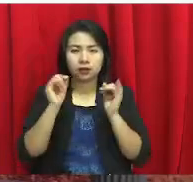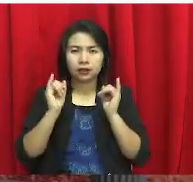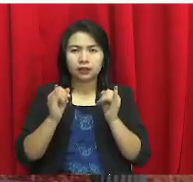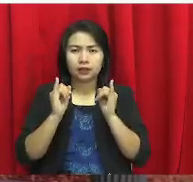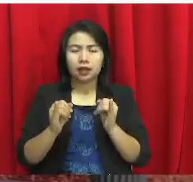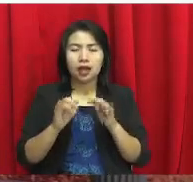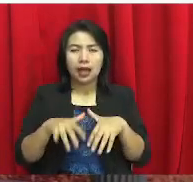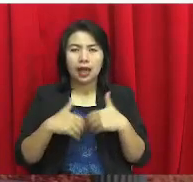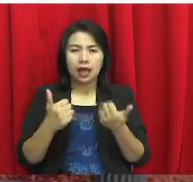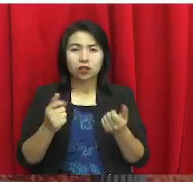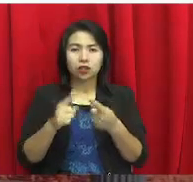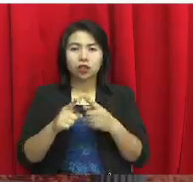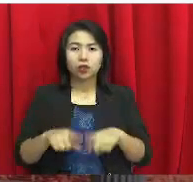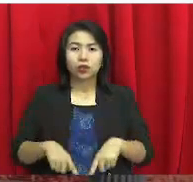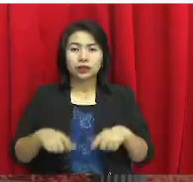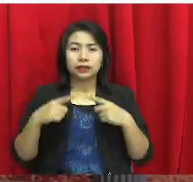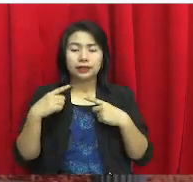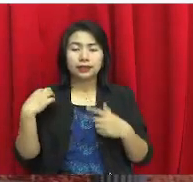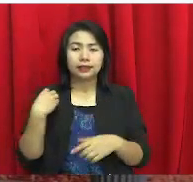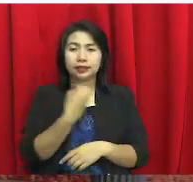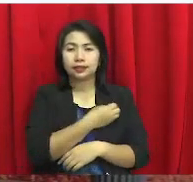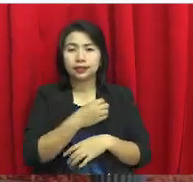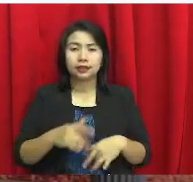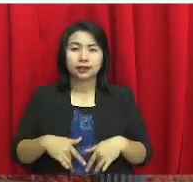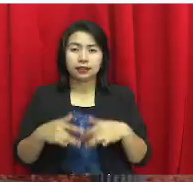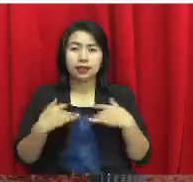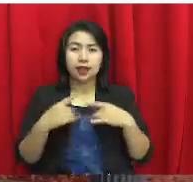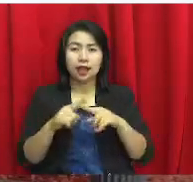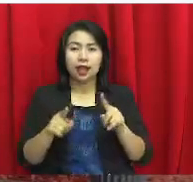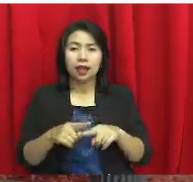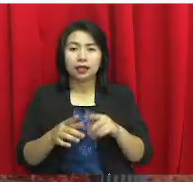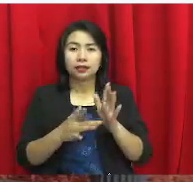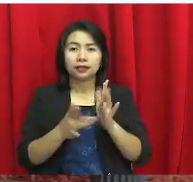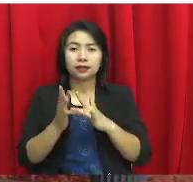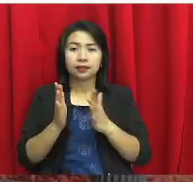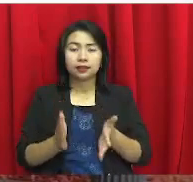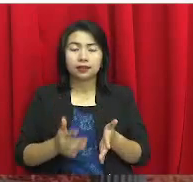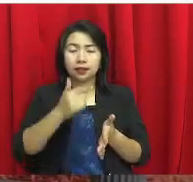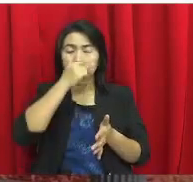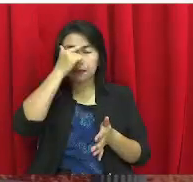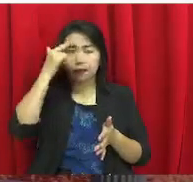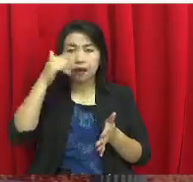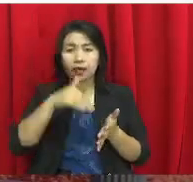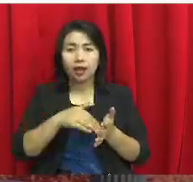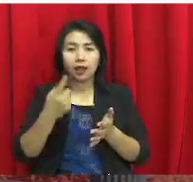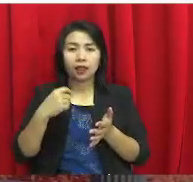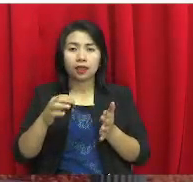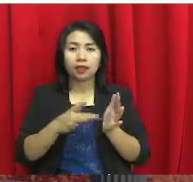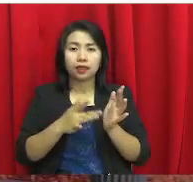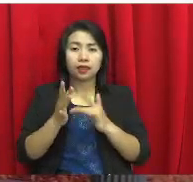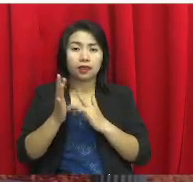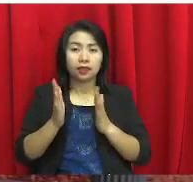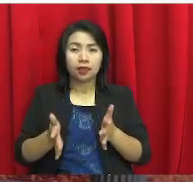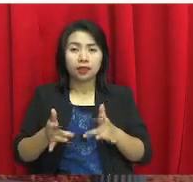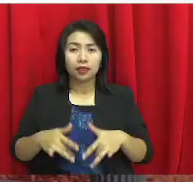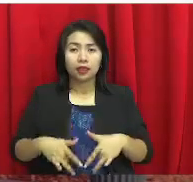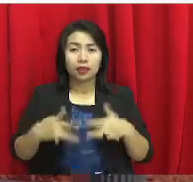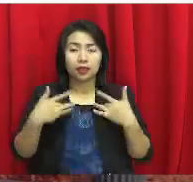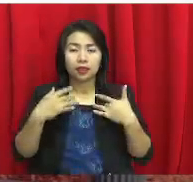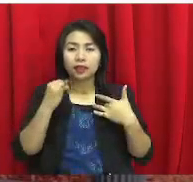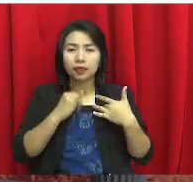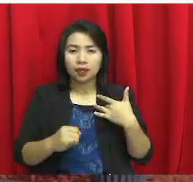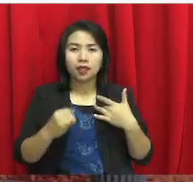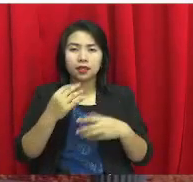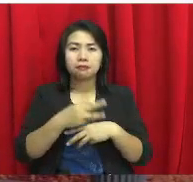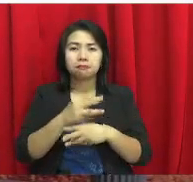to live our lives as a Christian because the Christian life is originated